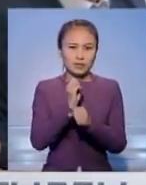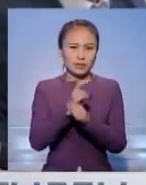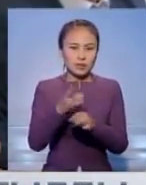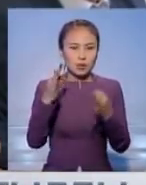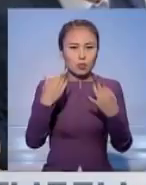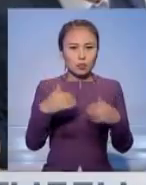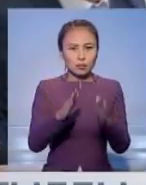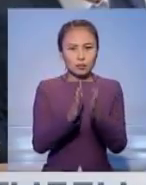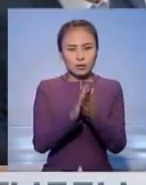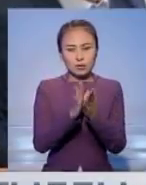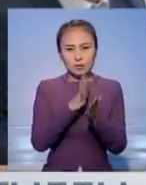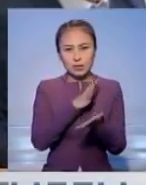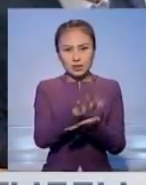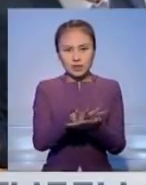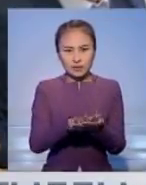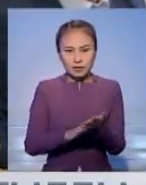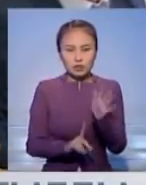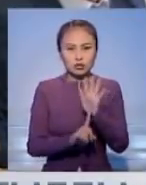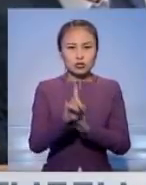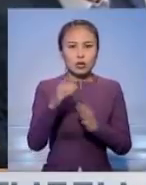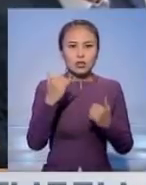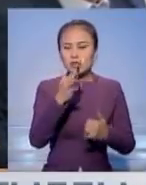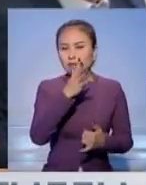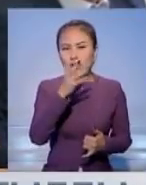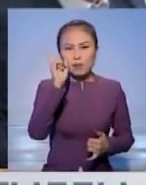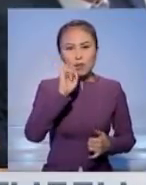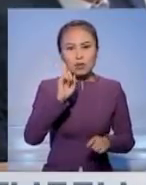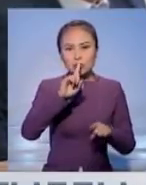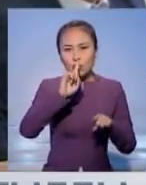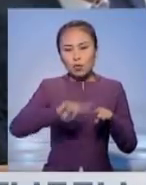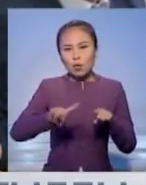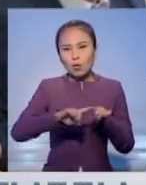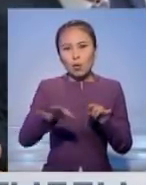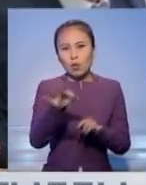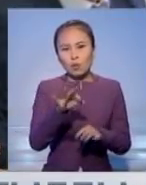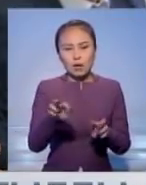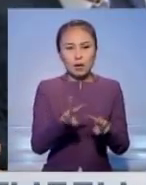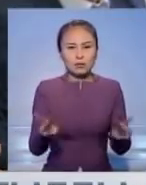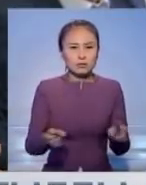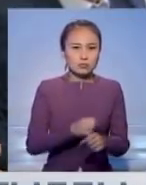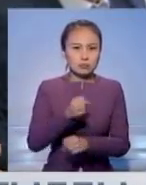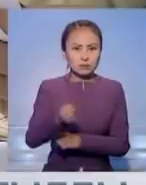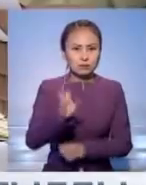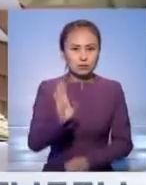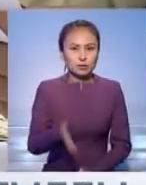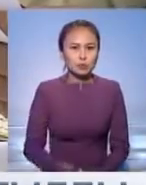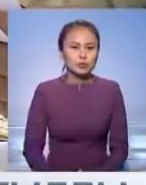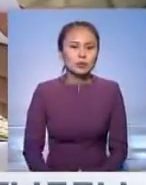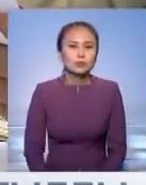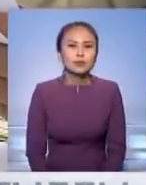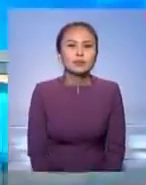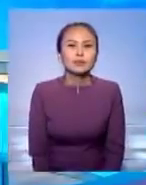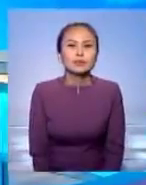туралы өтініш жазуды ұсындым. Енді жақын уақытта облыс орталығына жаңа әкім тағайындалатын болады.